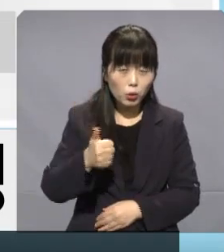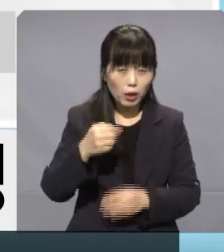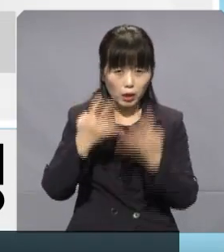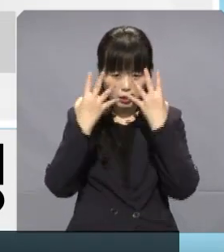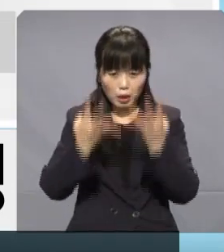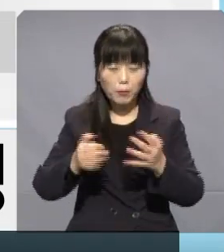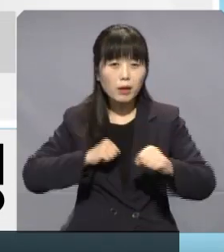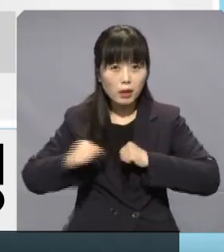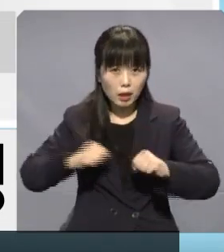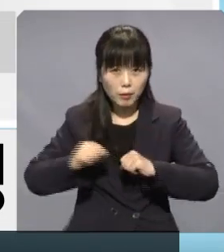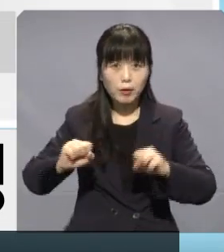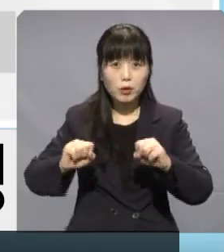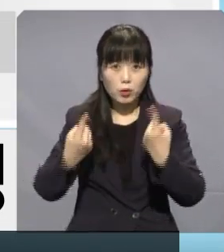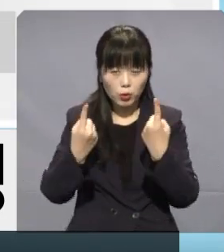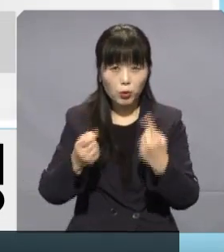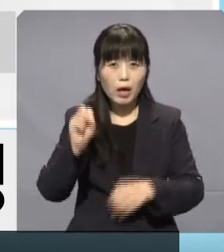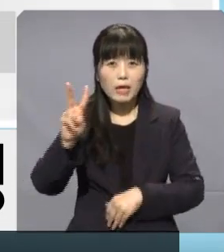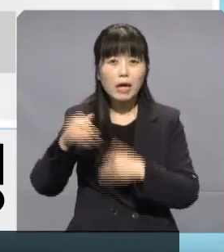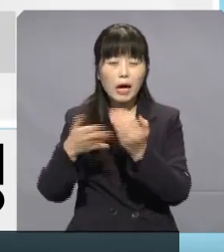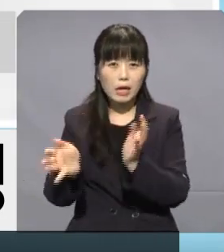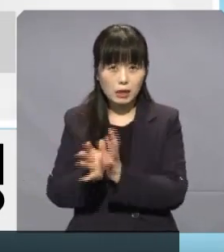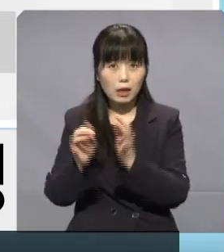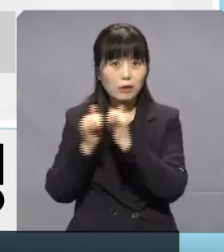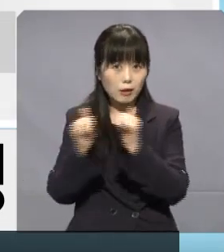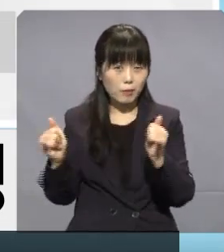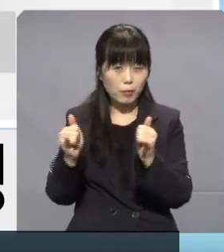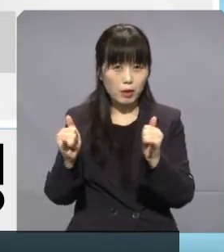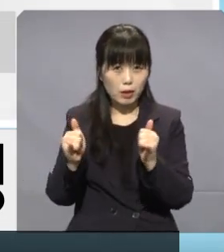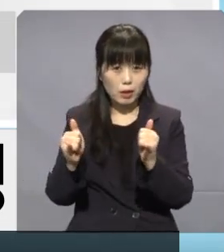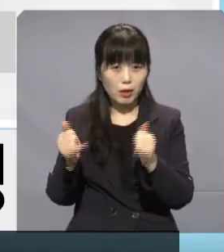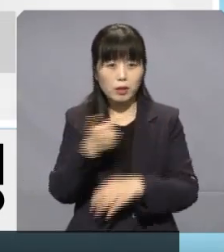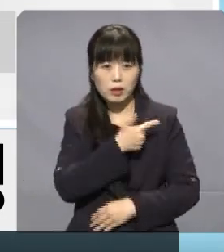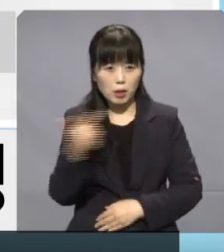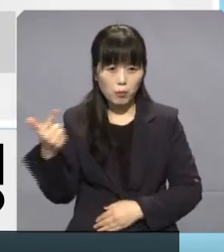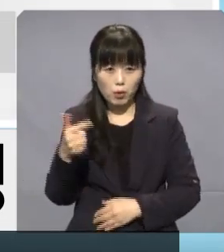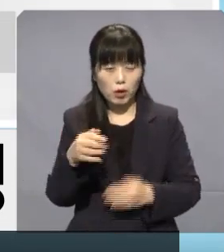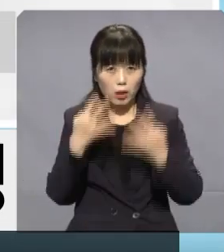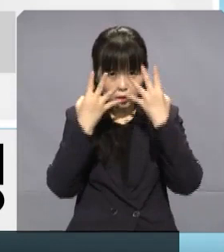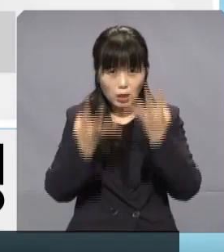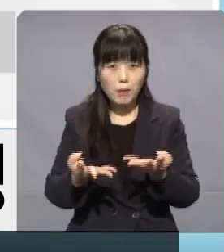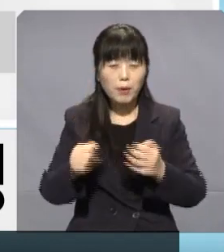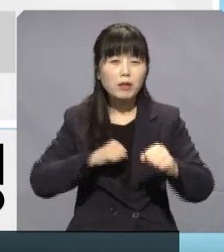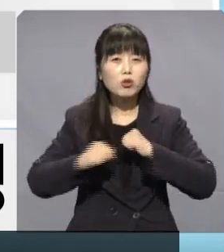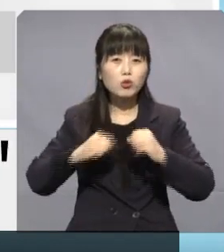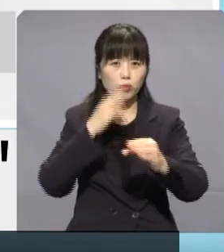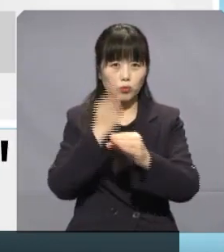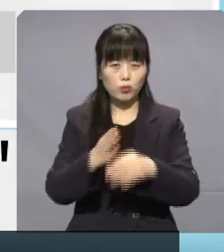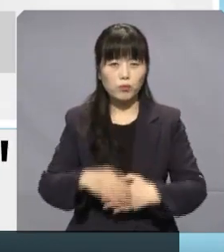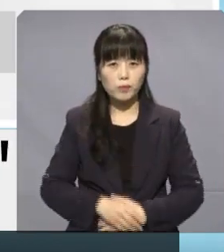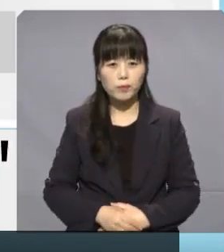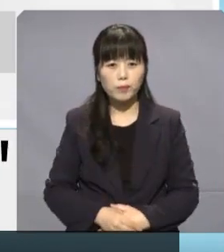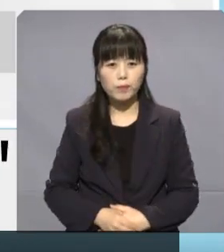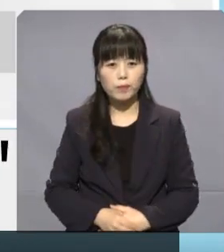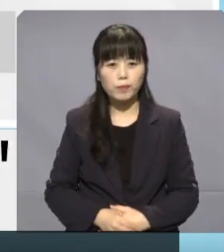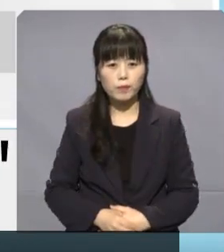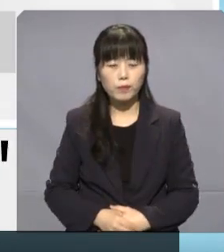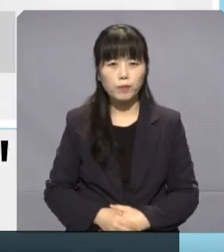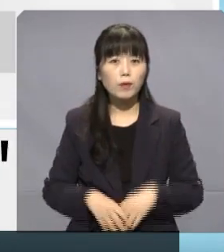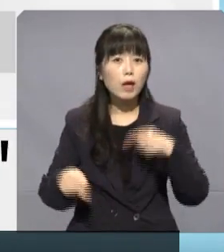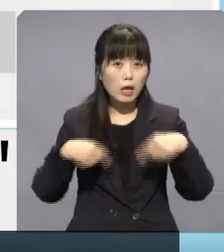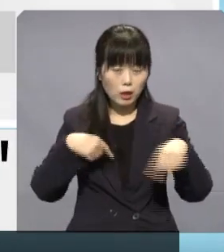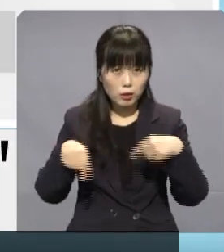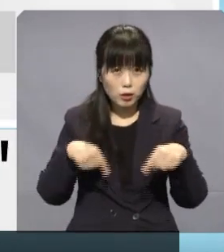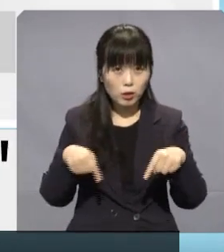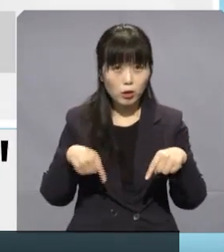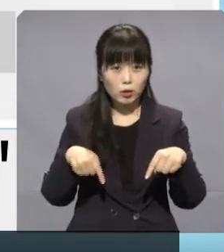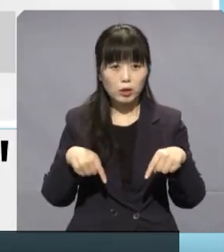사면을 단행하면서 동시에 야당 인사들에 대한 대폭적인 사면을 좀 추진하고 있는 것 같습니다. 그